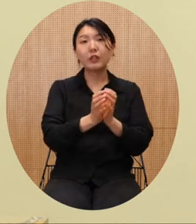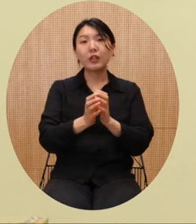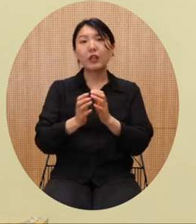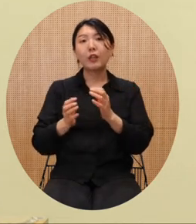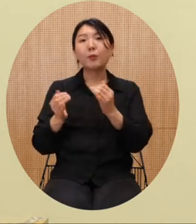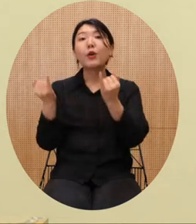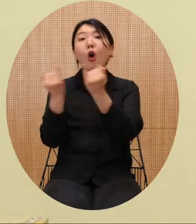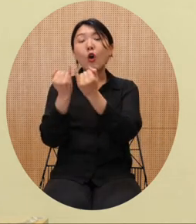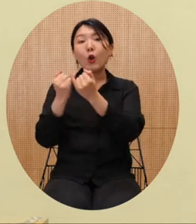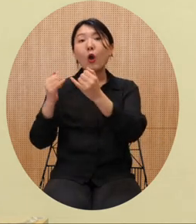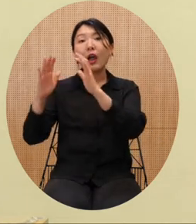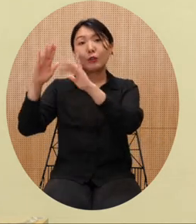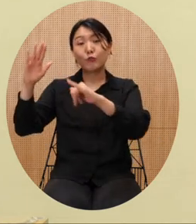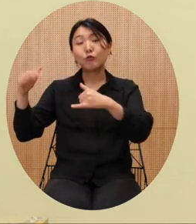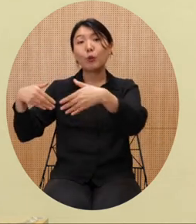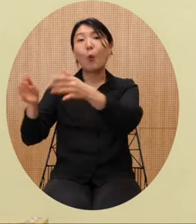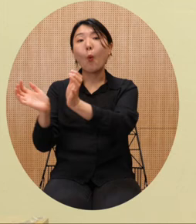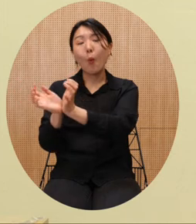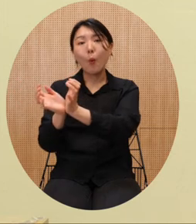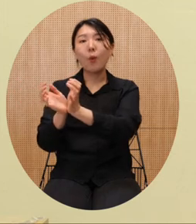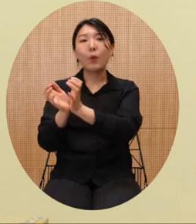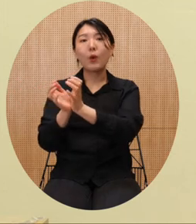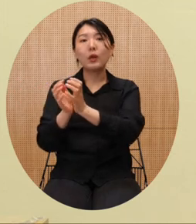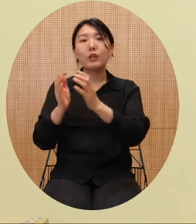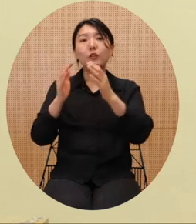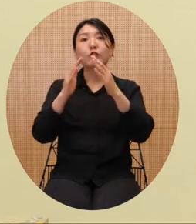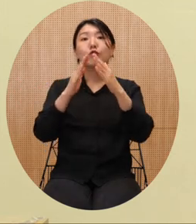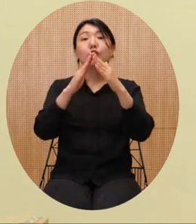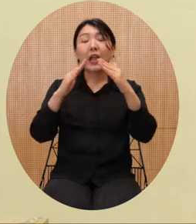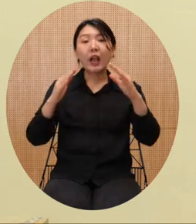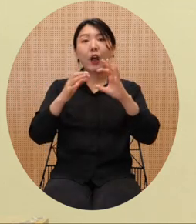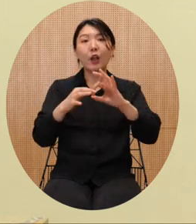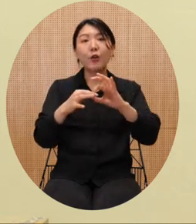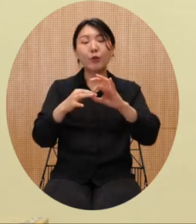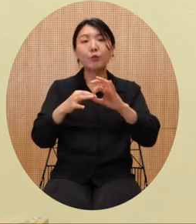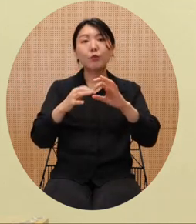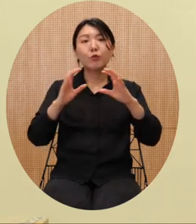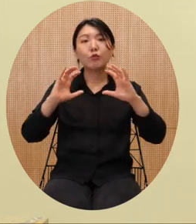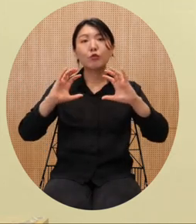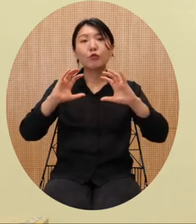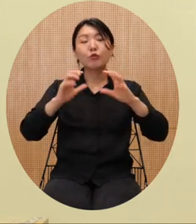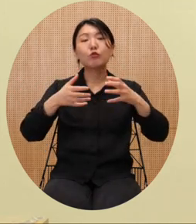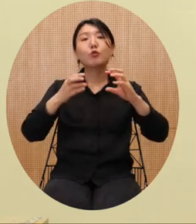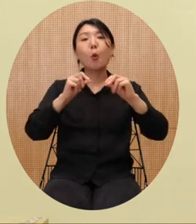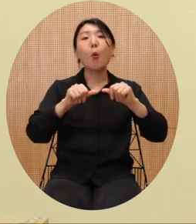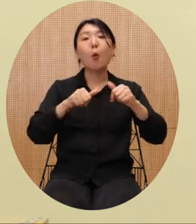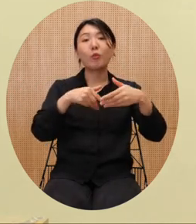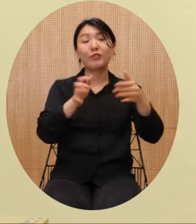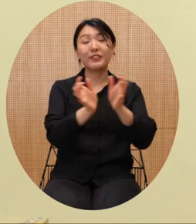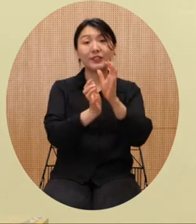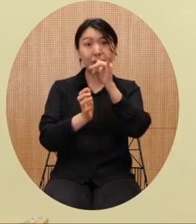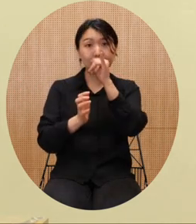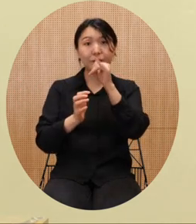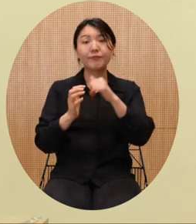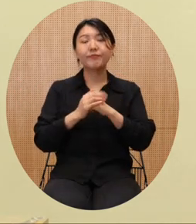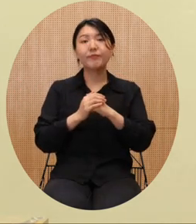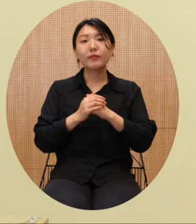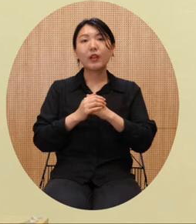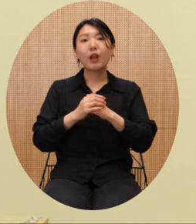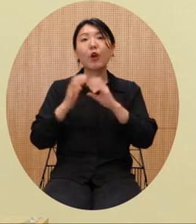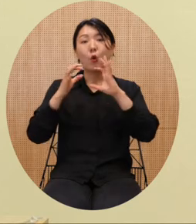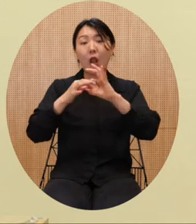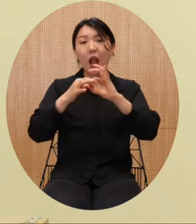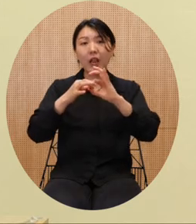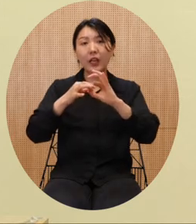또 여성가족부도 있고 그리고 주택과 관련돼서는 국토부에서도 역할을 하고 있고 그러다 보니까